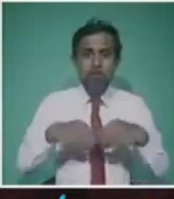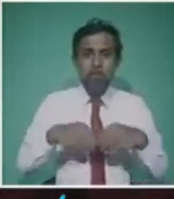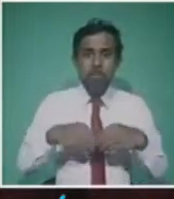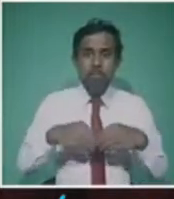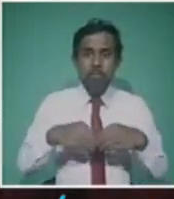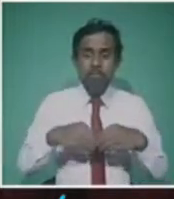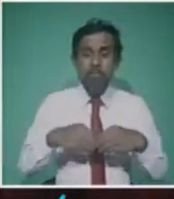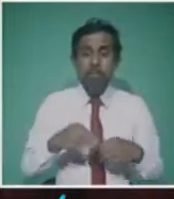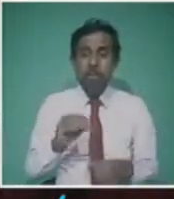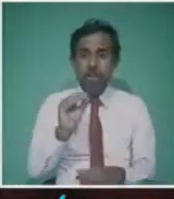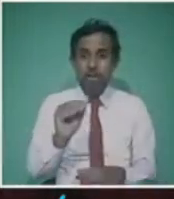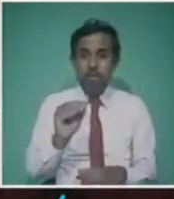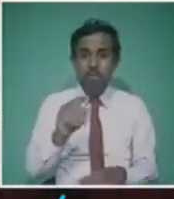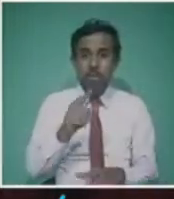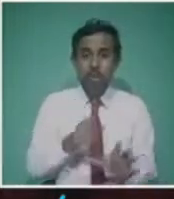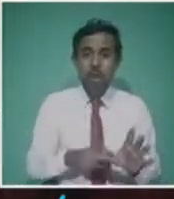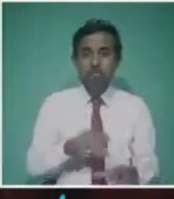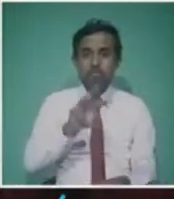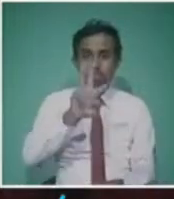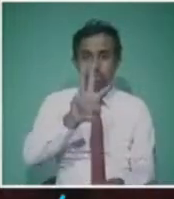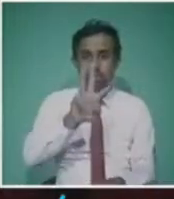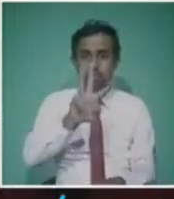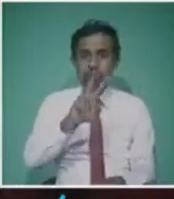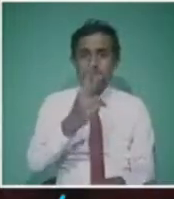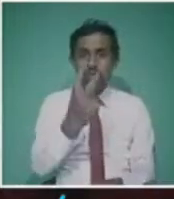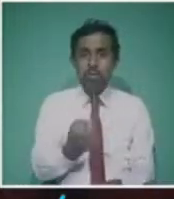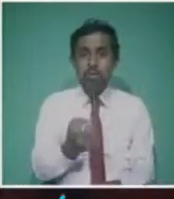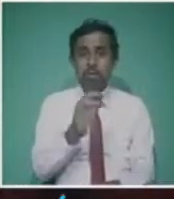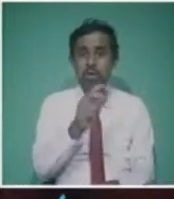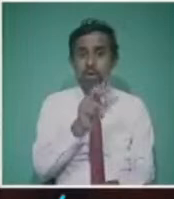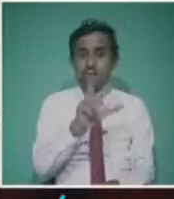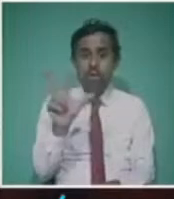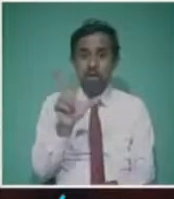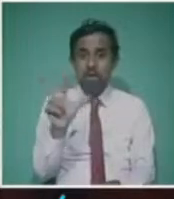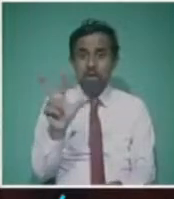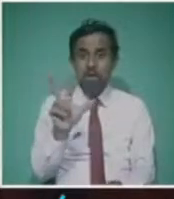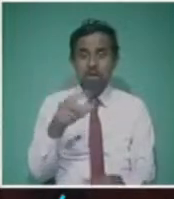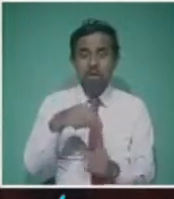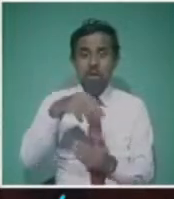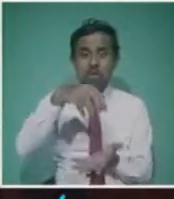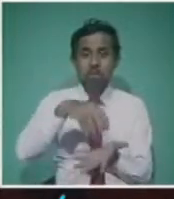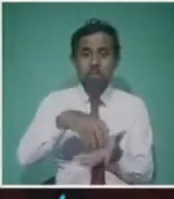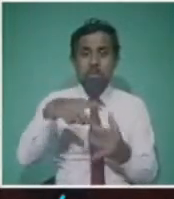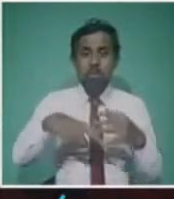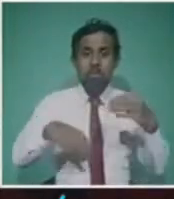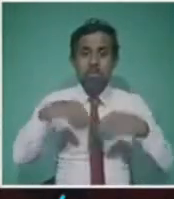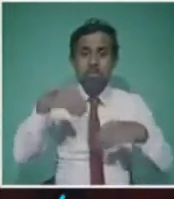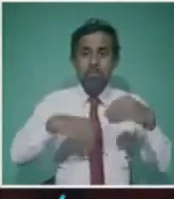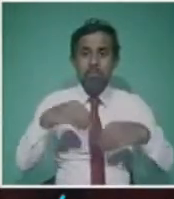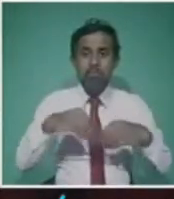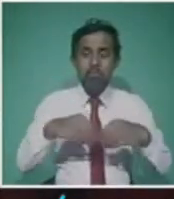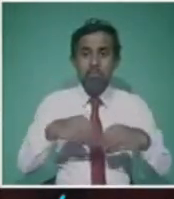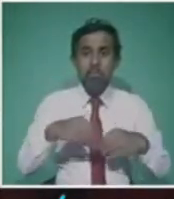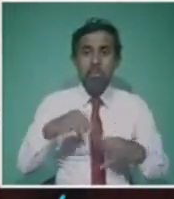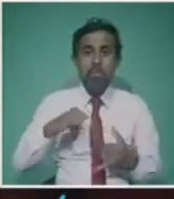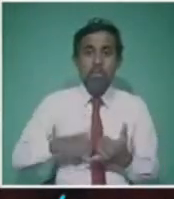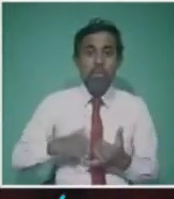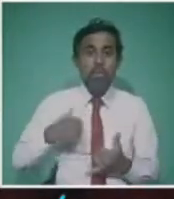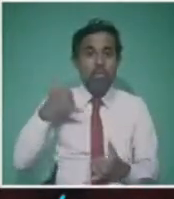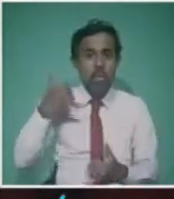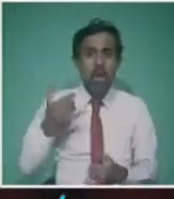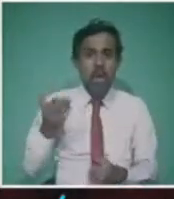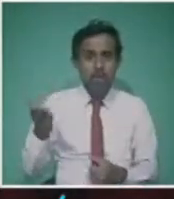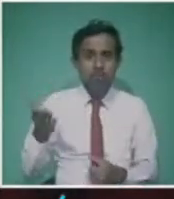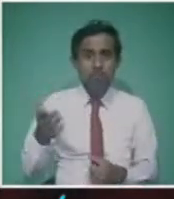තිබුණේ. නමුත් අවුරුදු 3 2018 වෙනකන් පළාත්පාලන මැතිවරණයේ ඔය සජබේ කට්ටිය